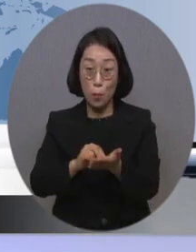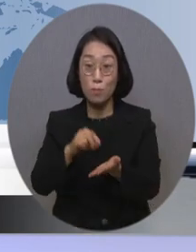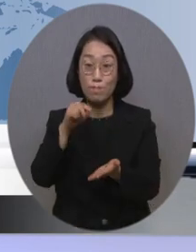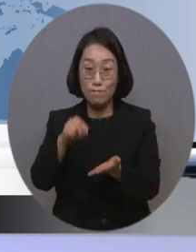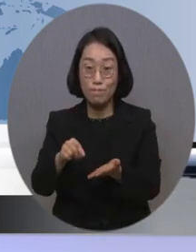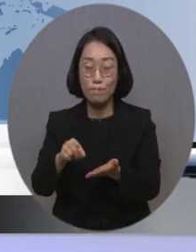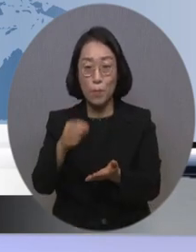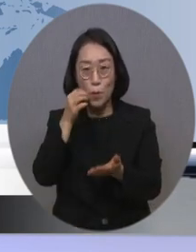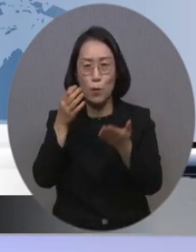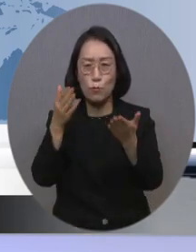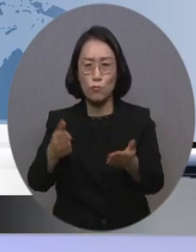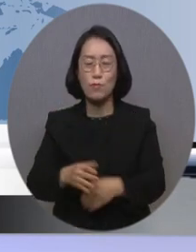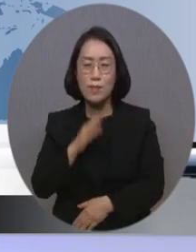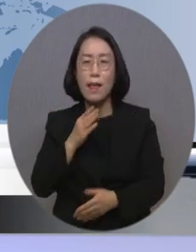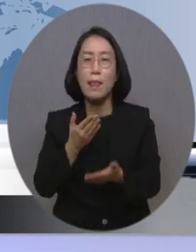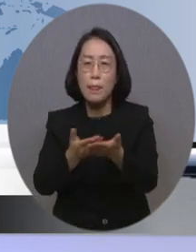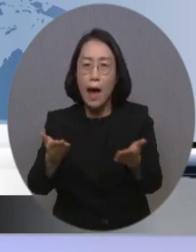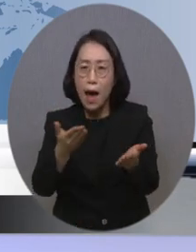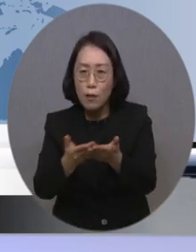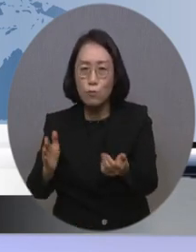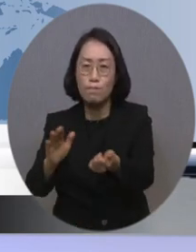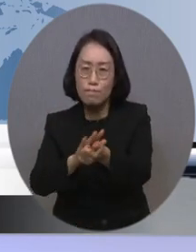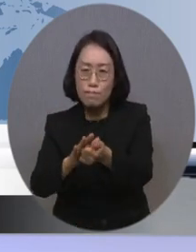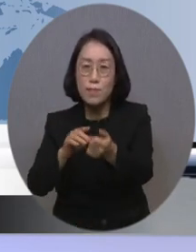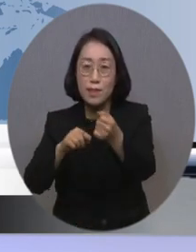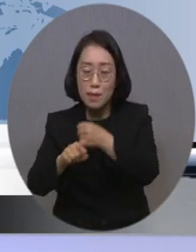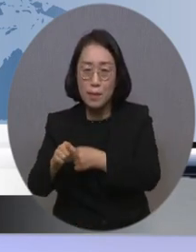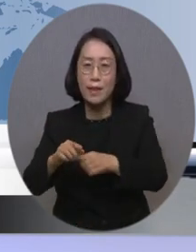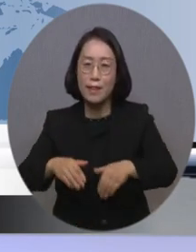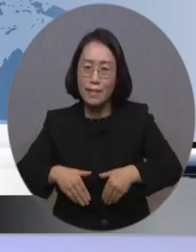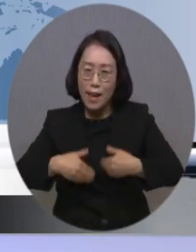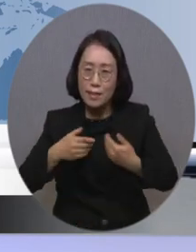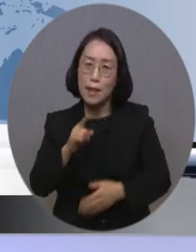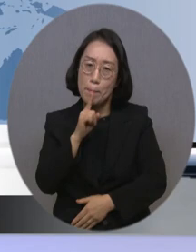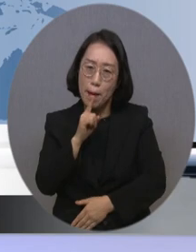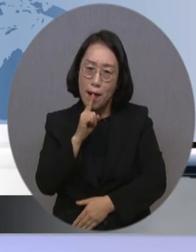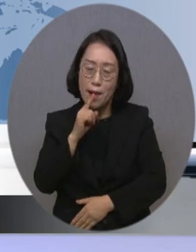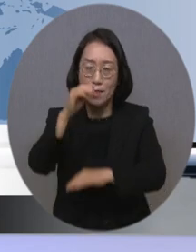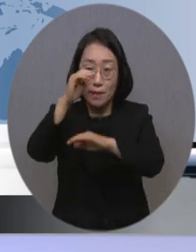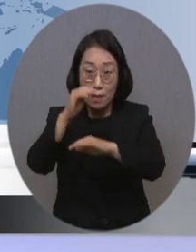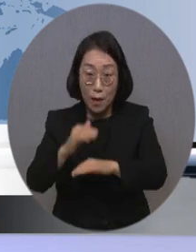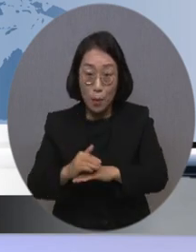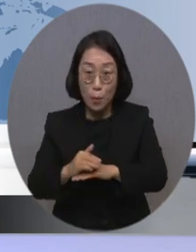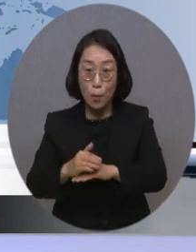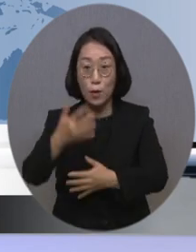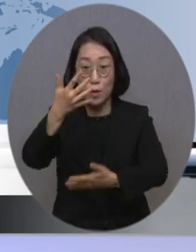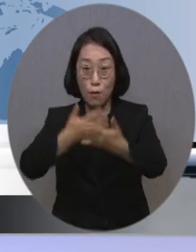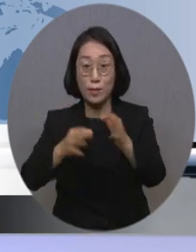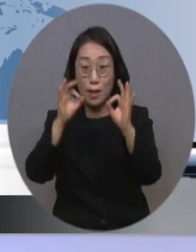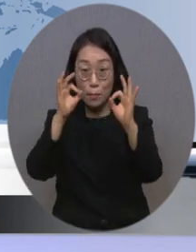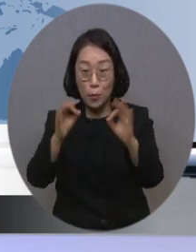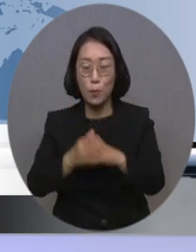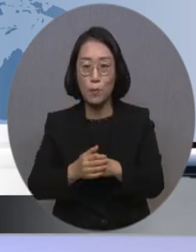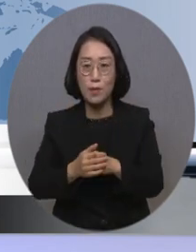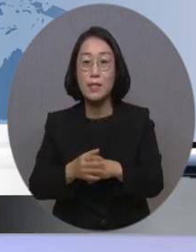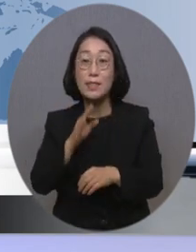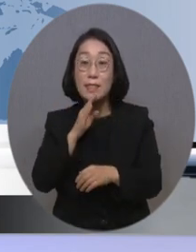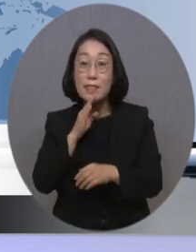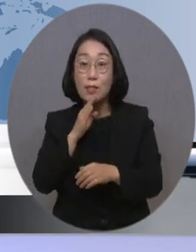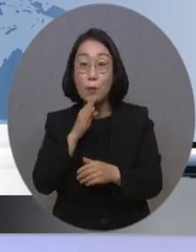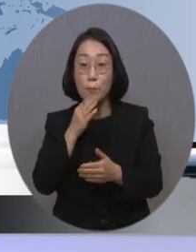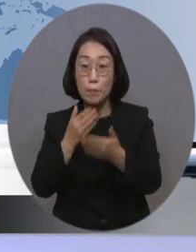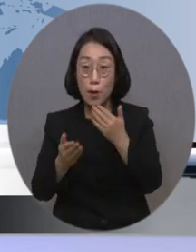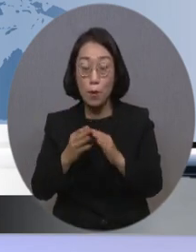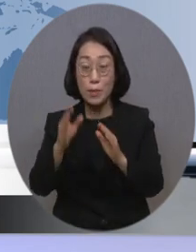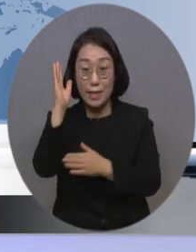이번 시간에는 나눔에 대한 의미를 생각해보는 따뜻한 한마디가 영상에 담겨 있는데요. 시청자가 전해온 현장의